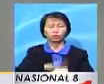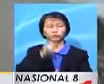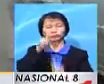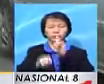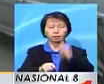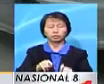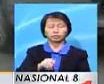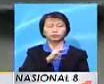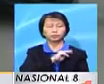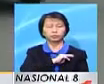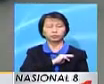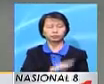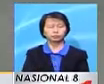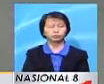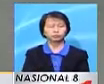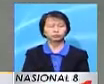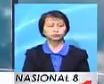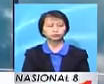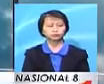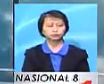pertanyaan menteri.